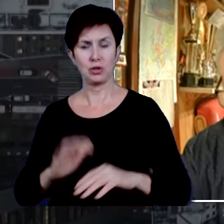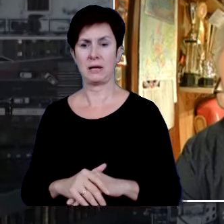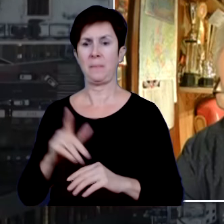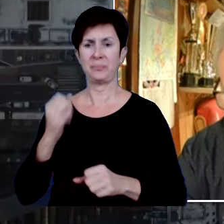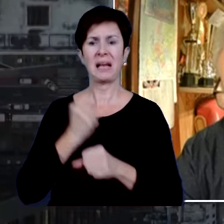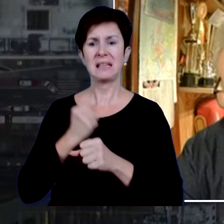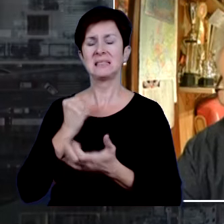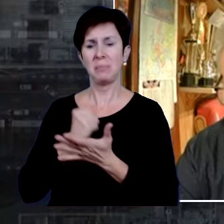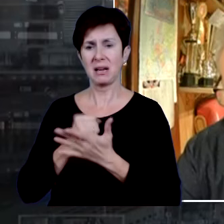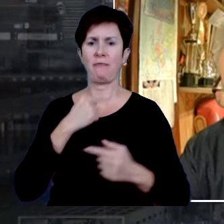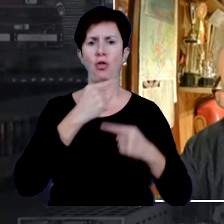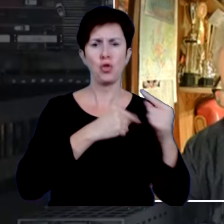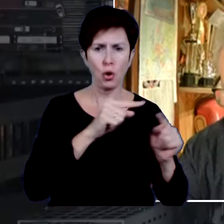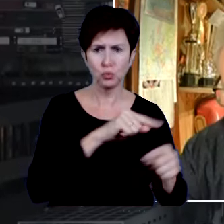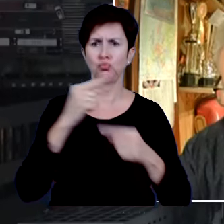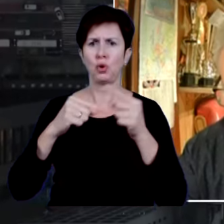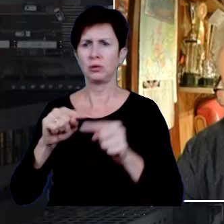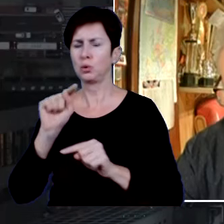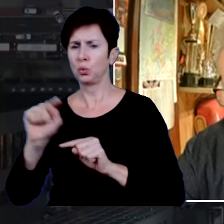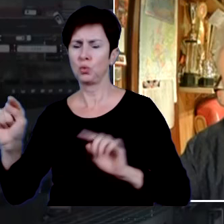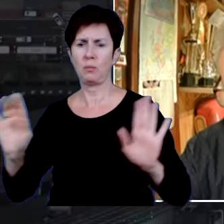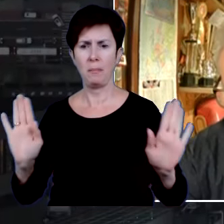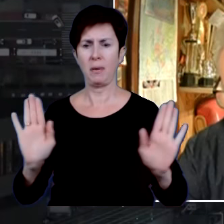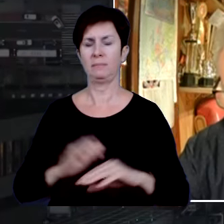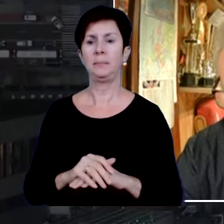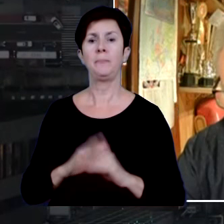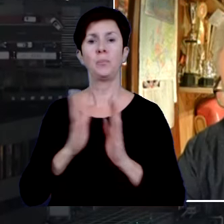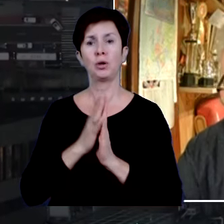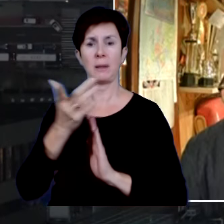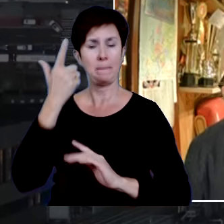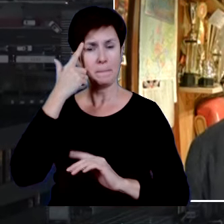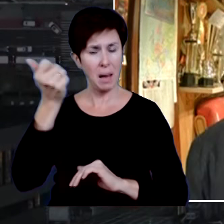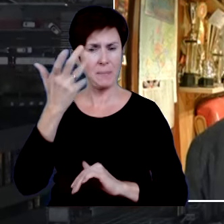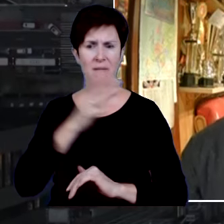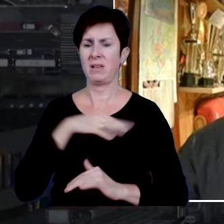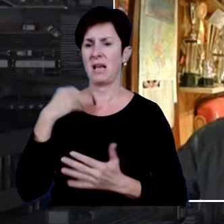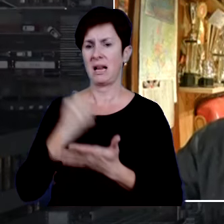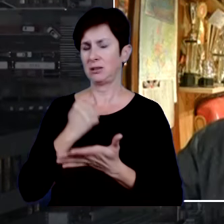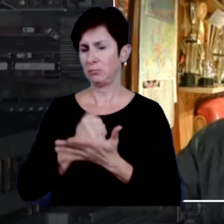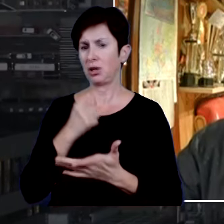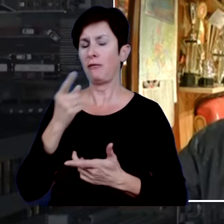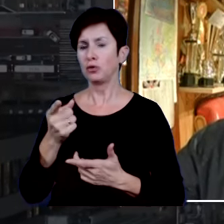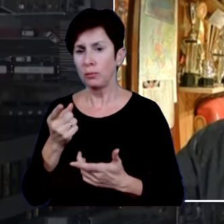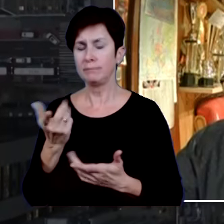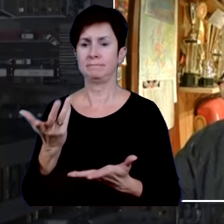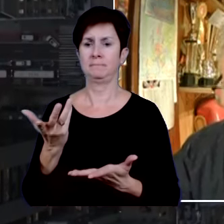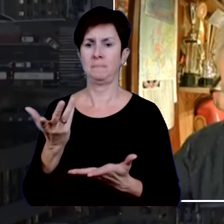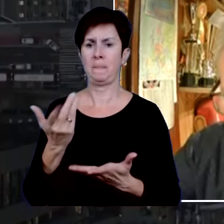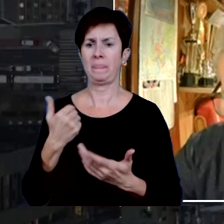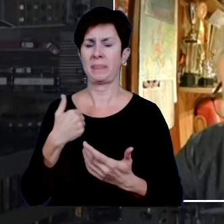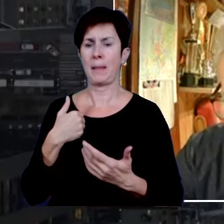toczą. Proszę też pamiętać, że wiele rzeczy to są rzeczy, nad którymi